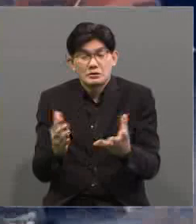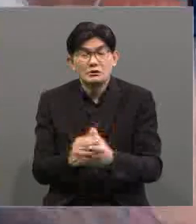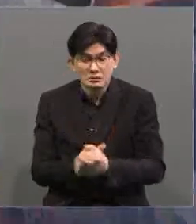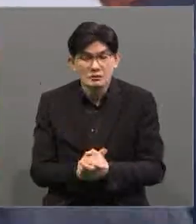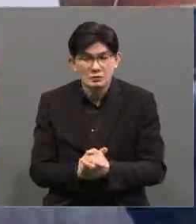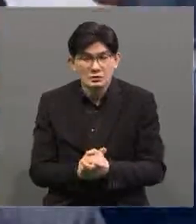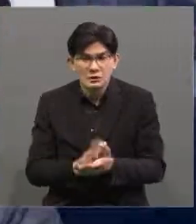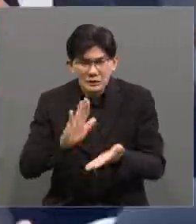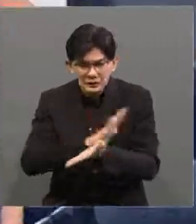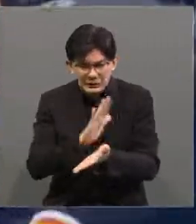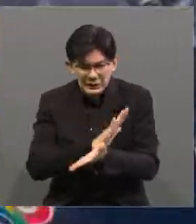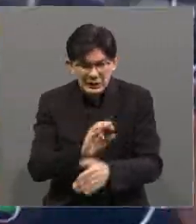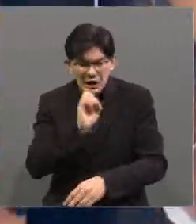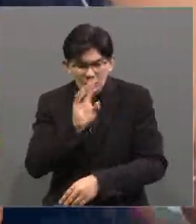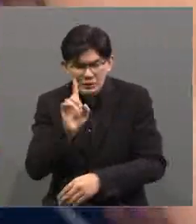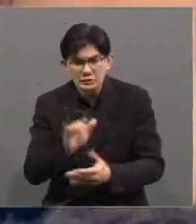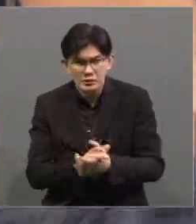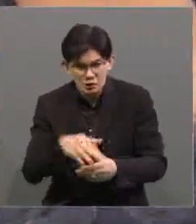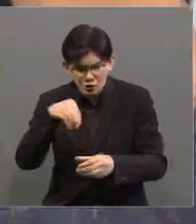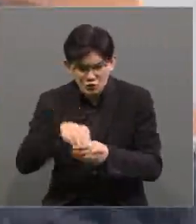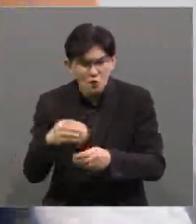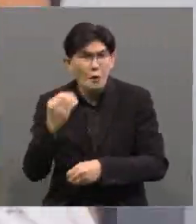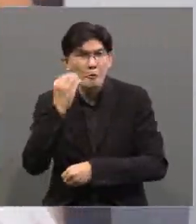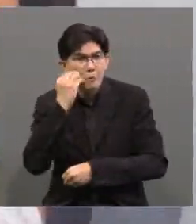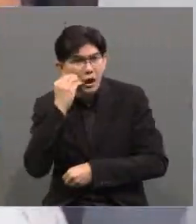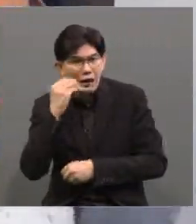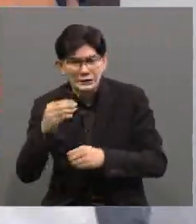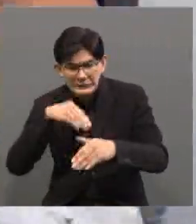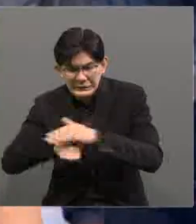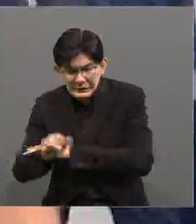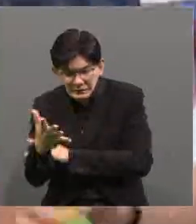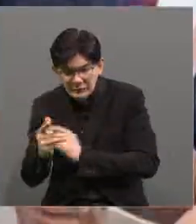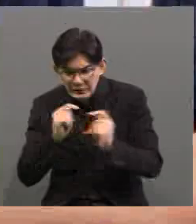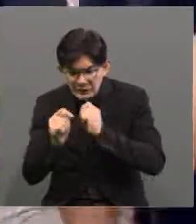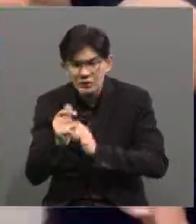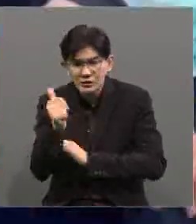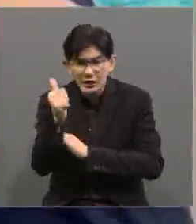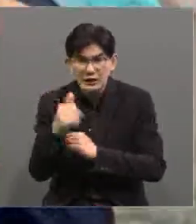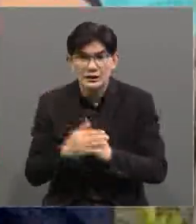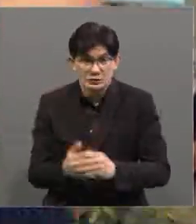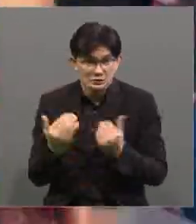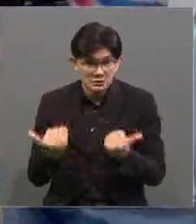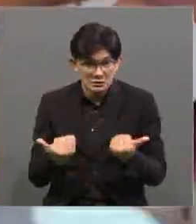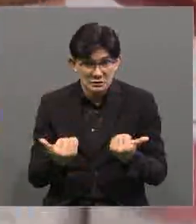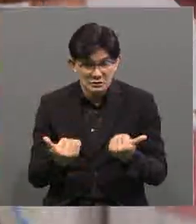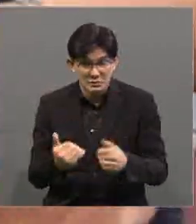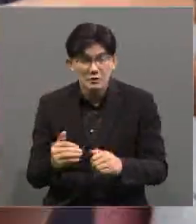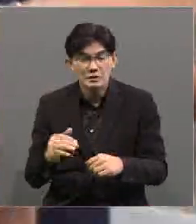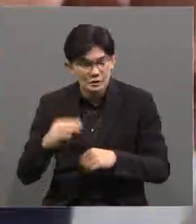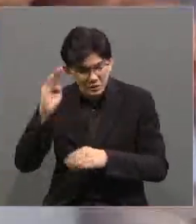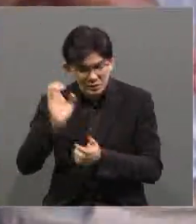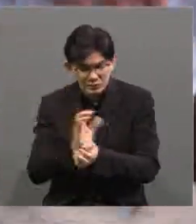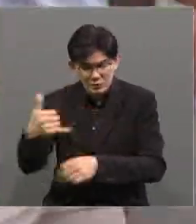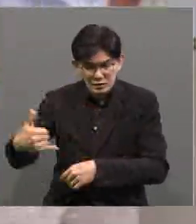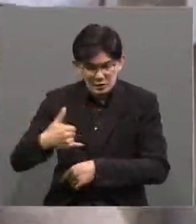นะแต่ว่าเอกสารนี้กลับบอกว่าอยู่ที่บ้านไม่ได้หนีไปไหนนะสามารถติดต่อมาได้แต่ล่าสุดก็คือเข้าไปมอบตัวอย่างที่คุณผู้ช